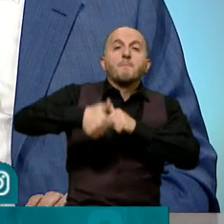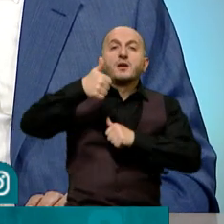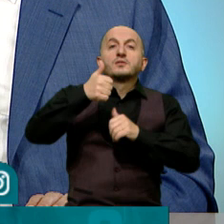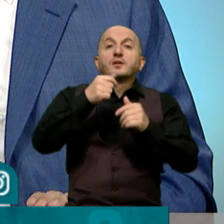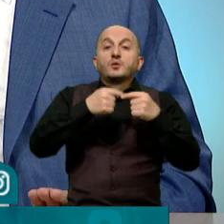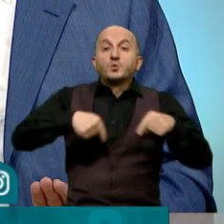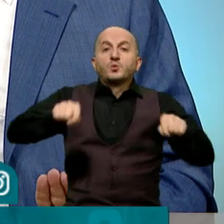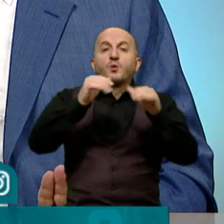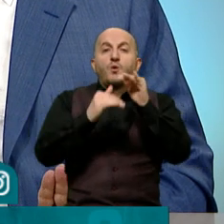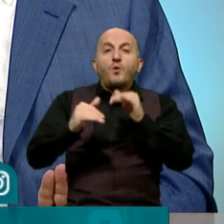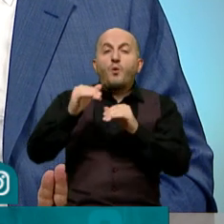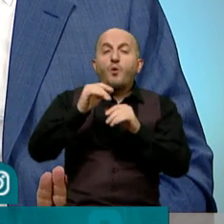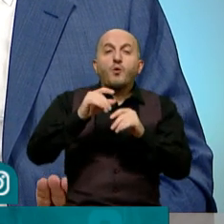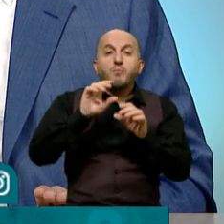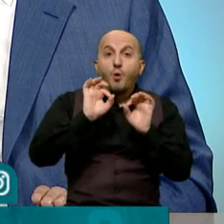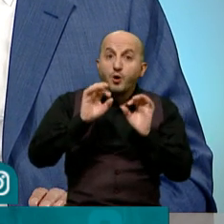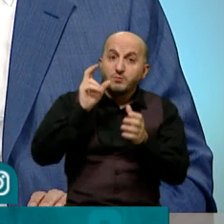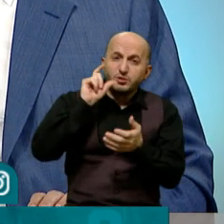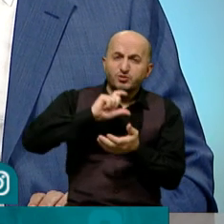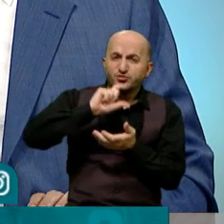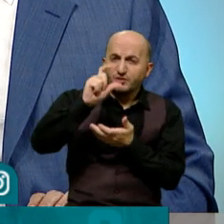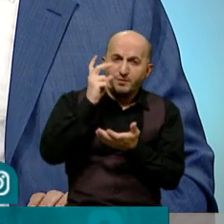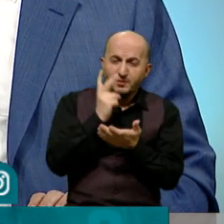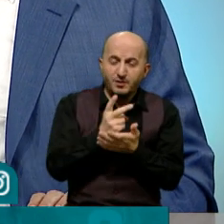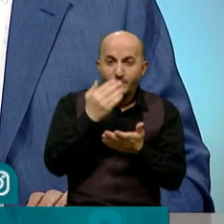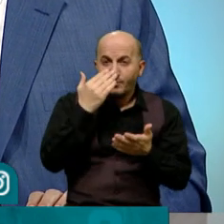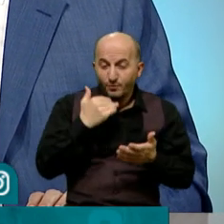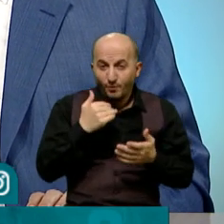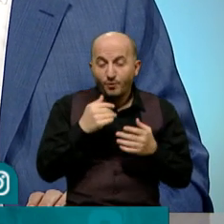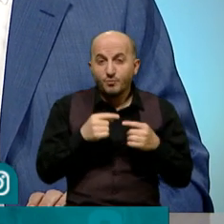Yüksek Kurulu'nun böyle bir fetvası yok. O kurumda